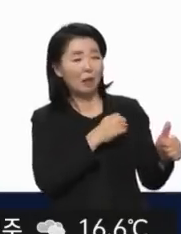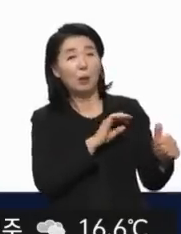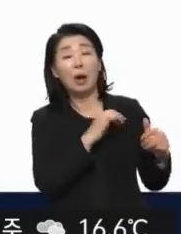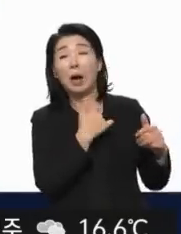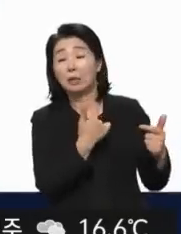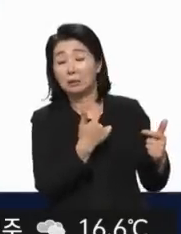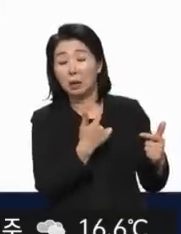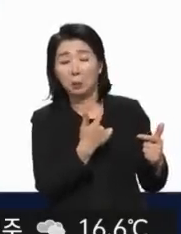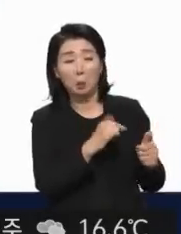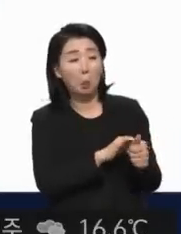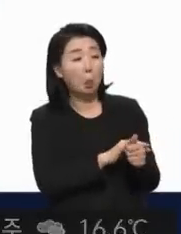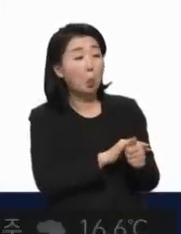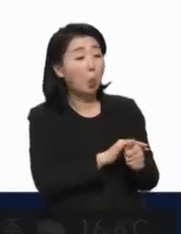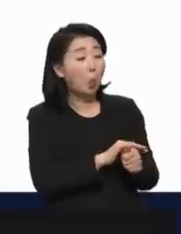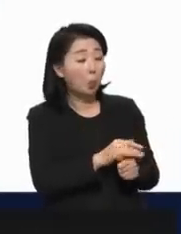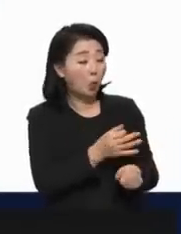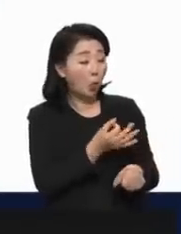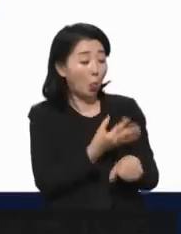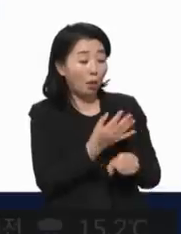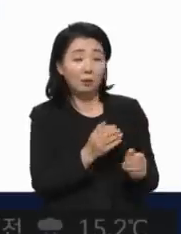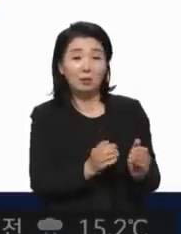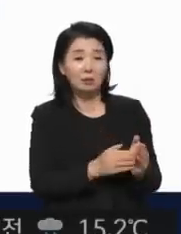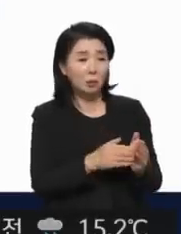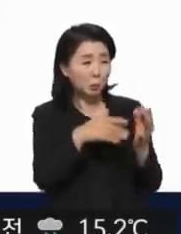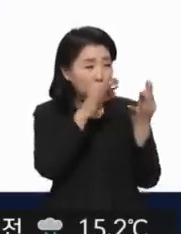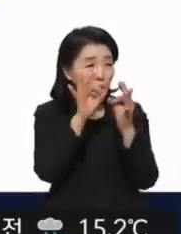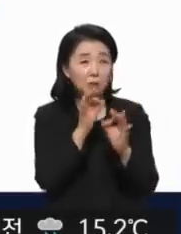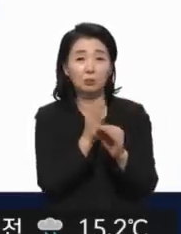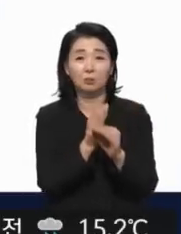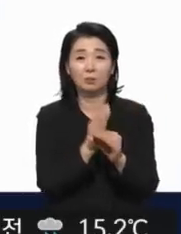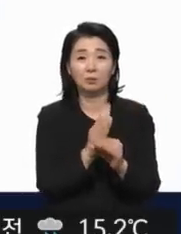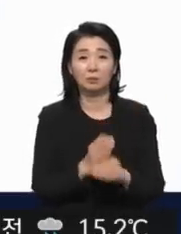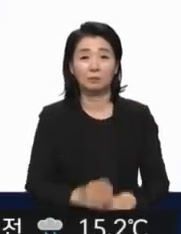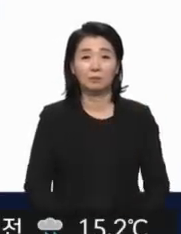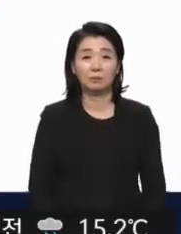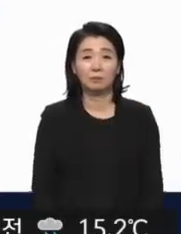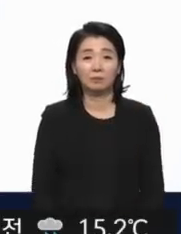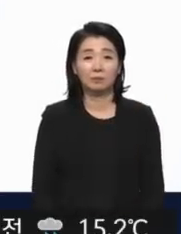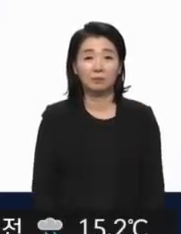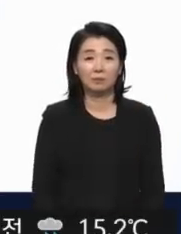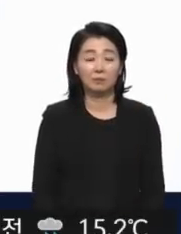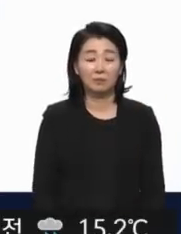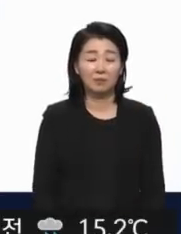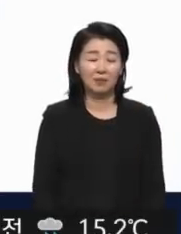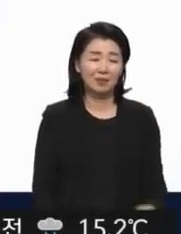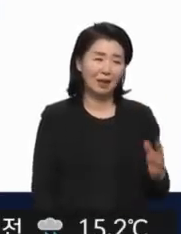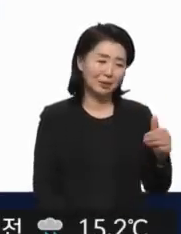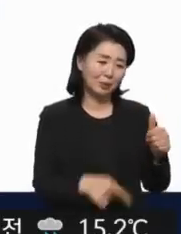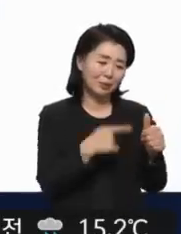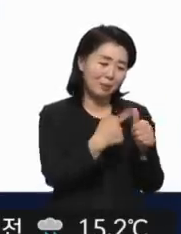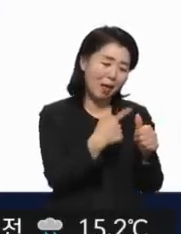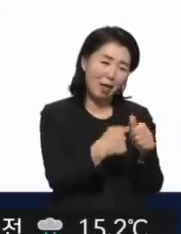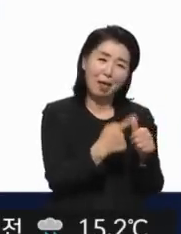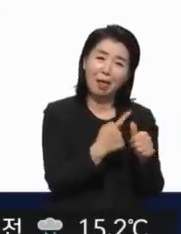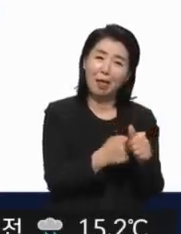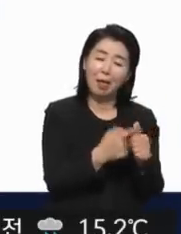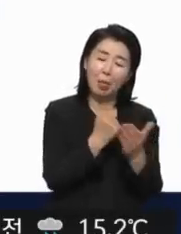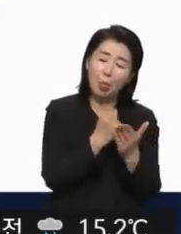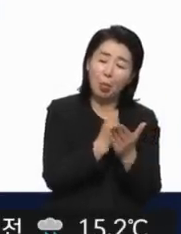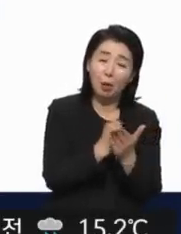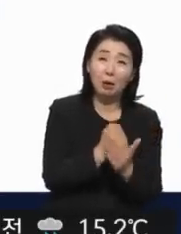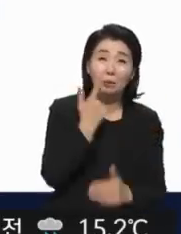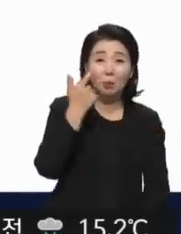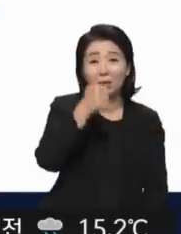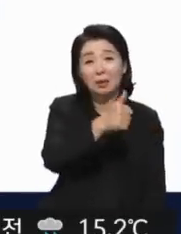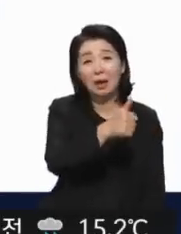아니다라고 소극적인 부인만 하면서 눈치나 보고 있다. 입에 욕을 달고 다니는 목회자와 페이크 뉴스만